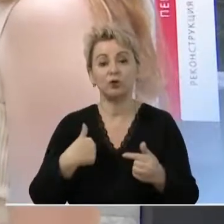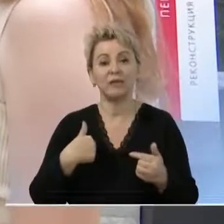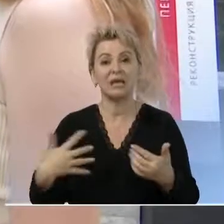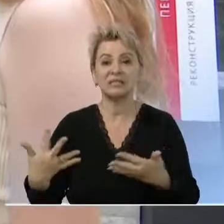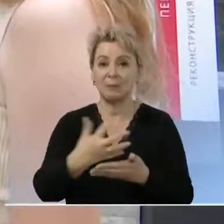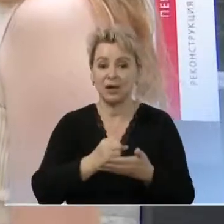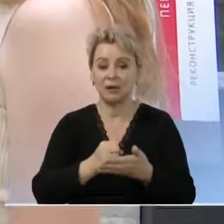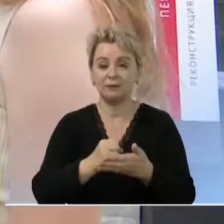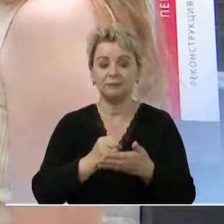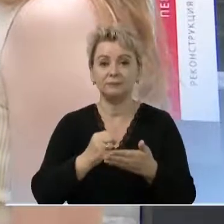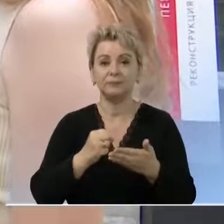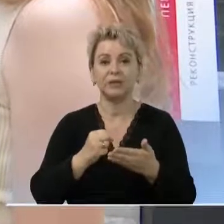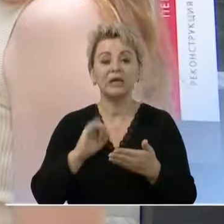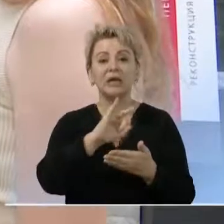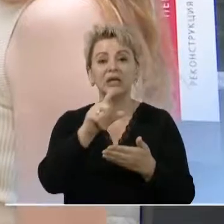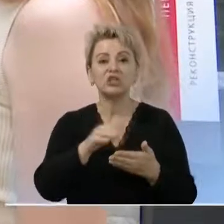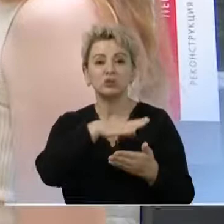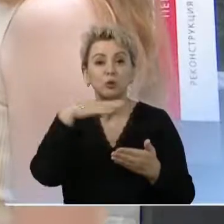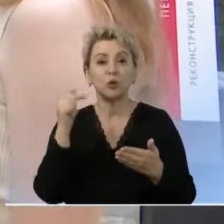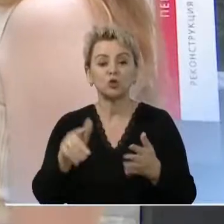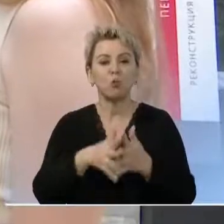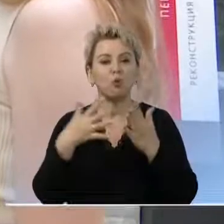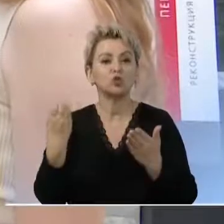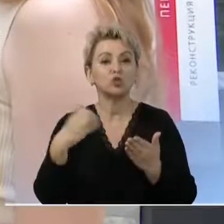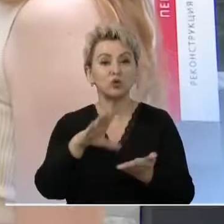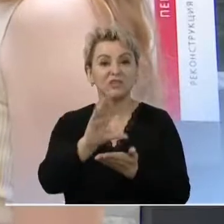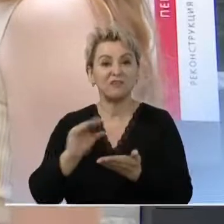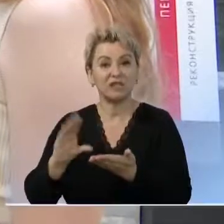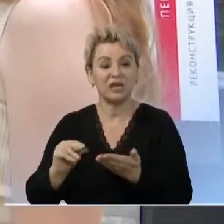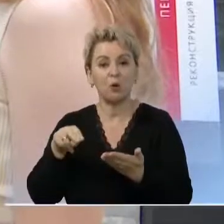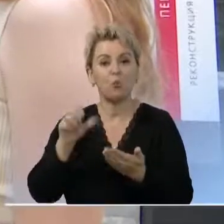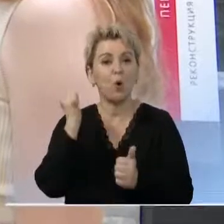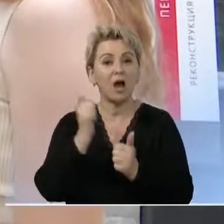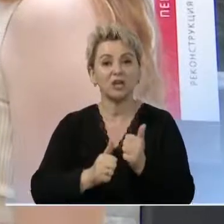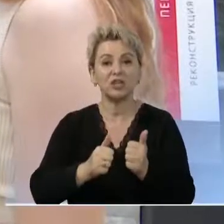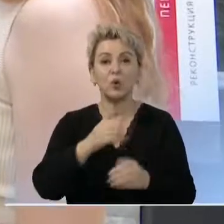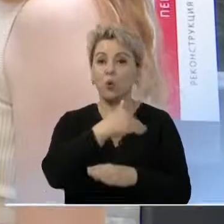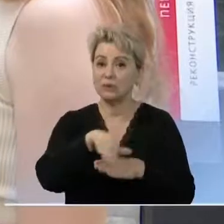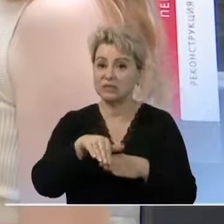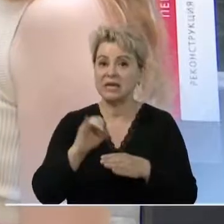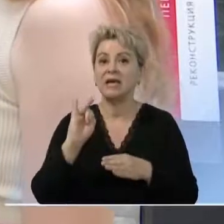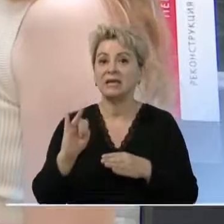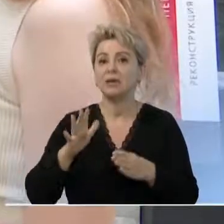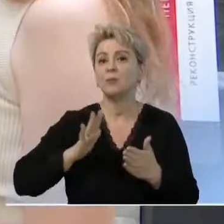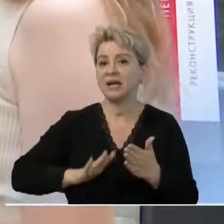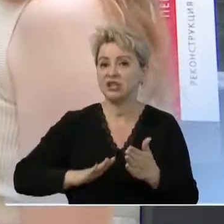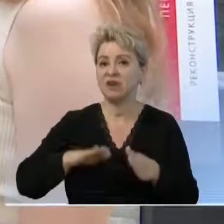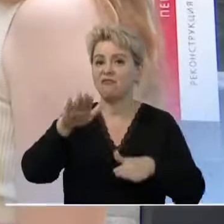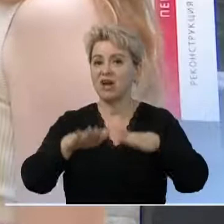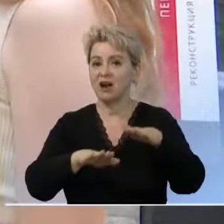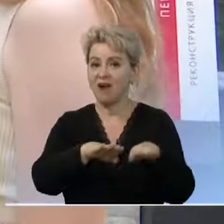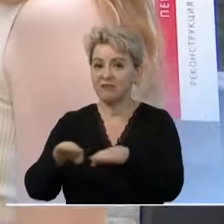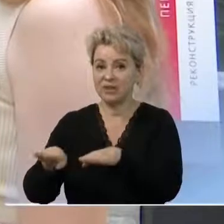собрала из множества, больше 100 фотографий по каждому кварталу. Их приходилось выравнивать